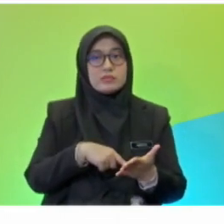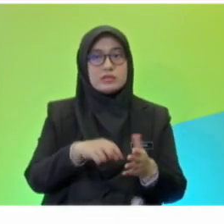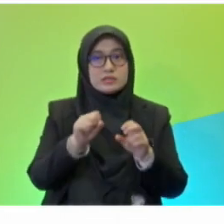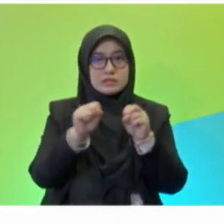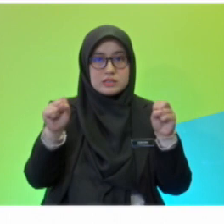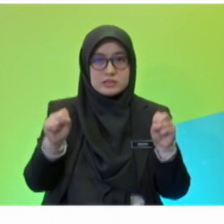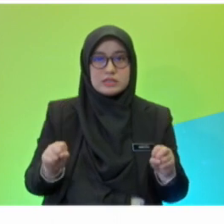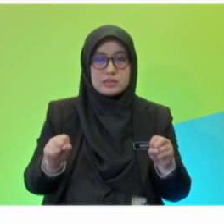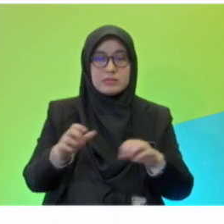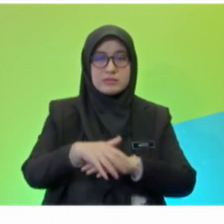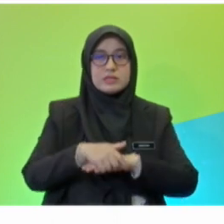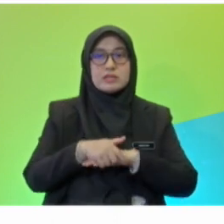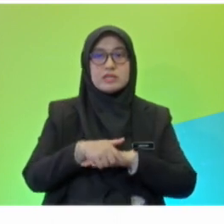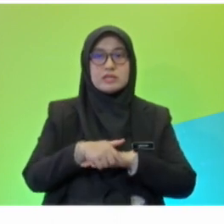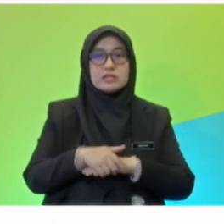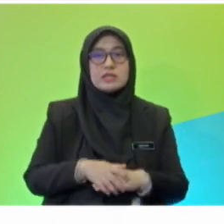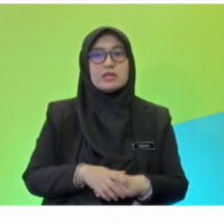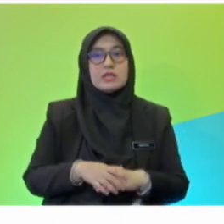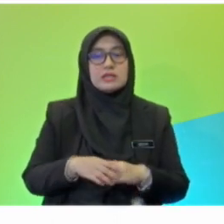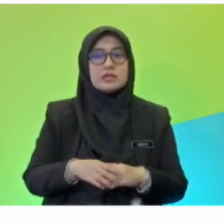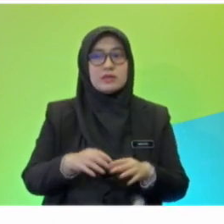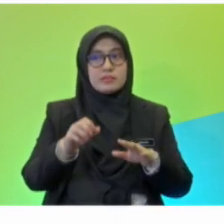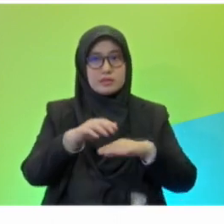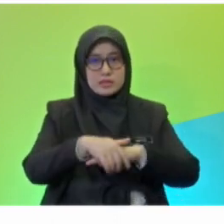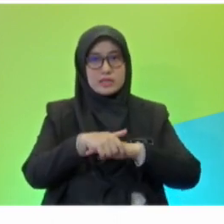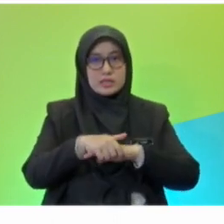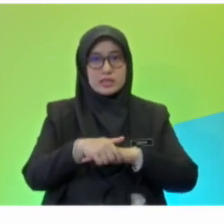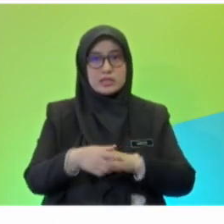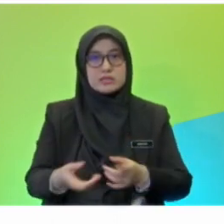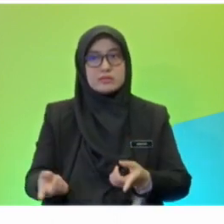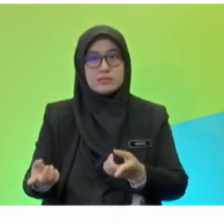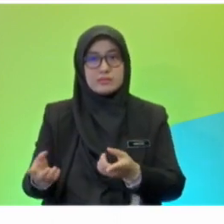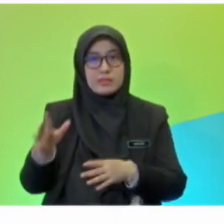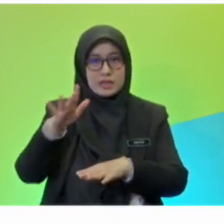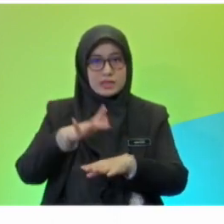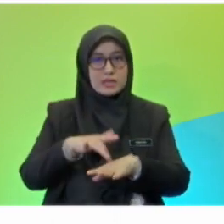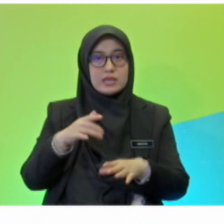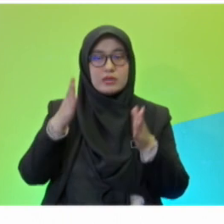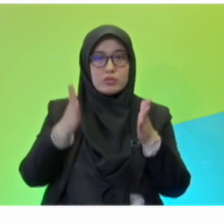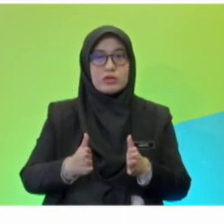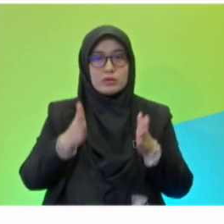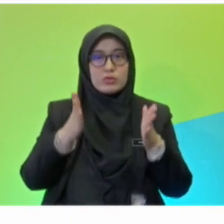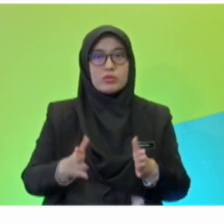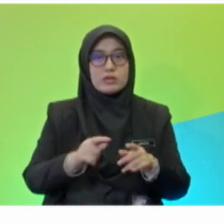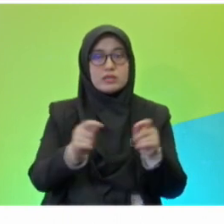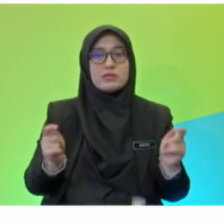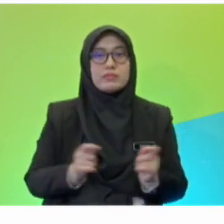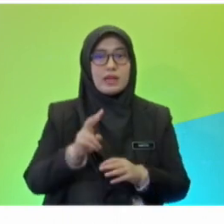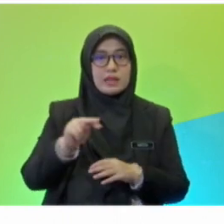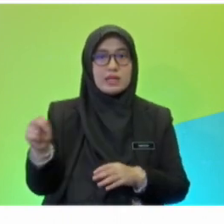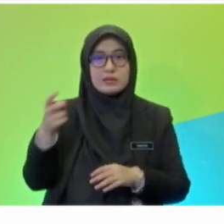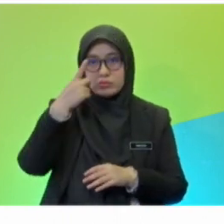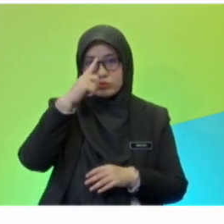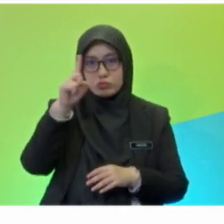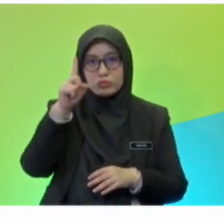yang lebih memahami adat istiadat tepat supaya tidak berlaku konflik di antara aku yang dilakukan oleh britis dengan masyarakat